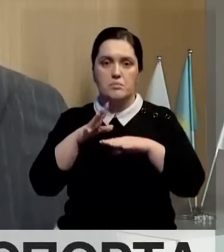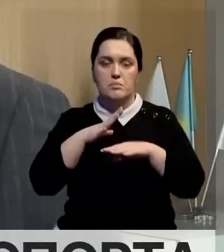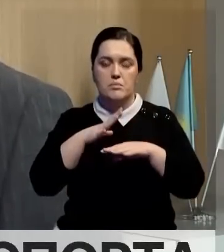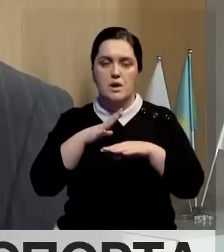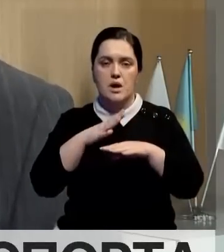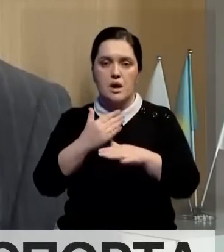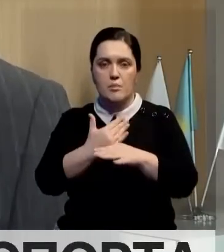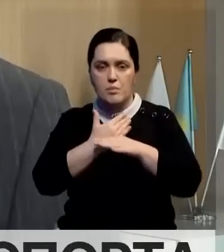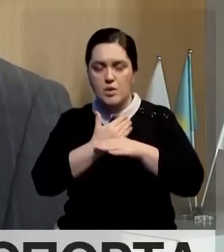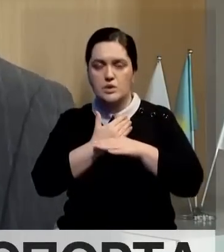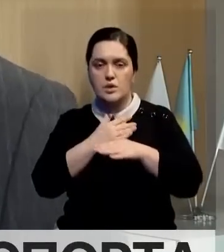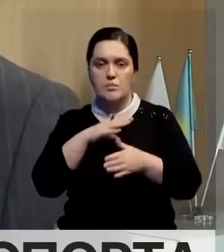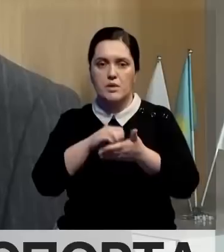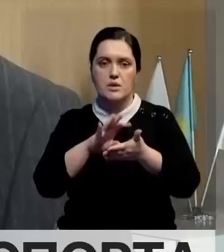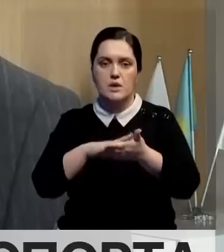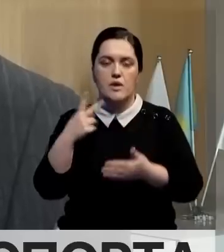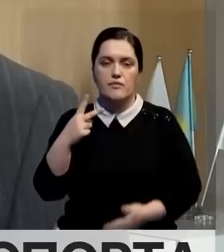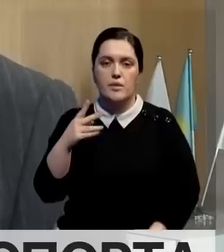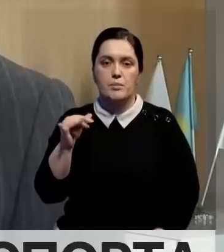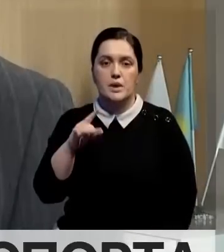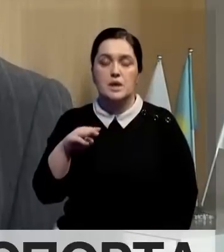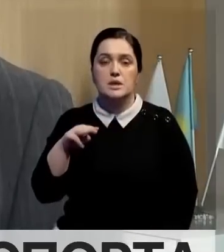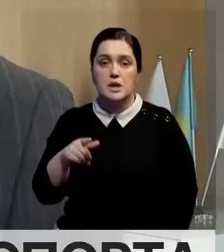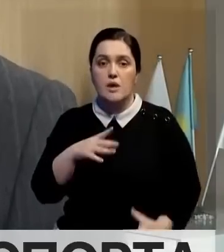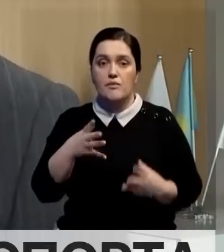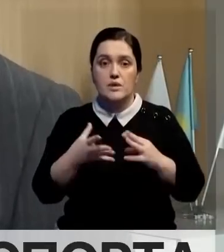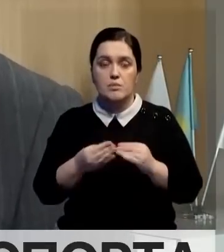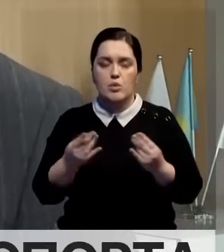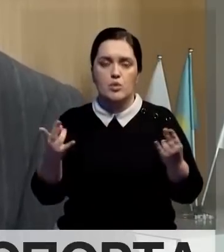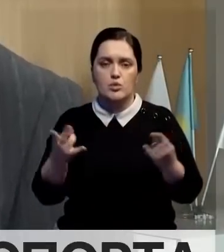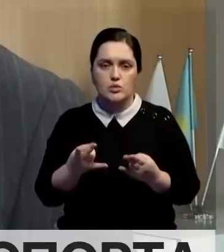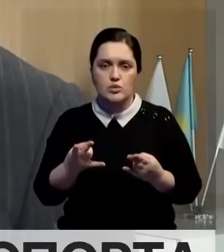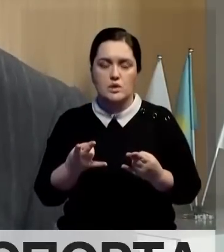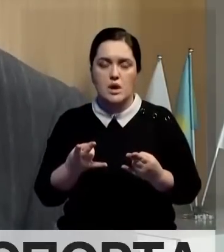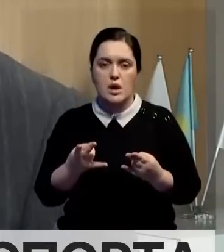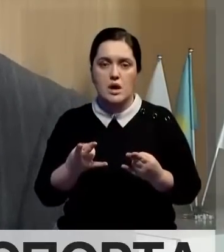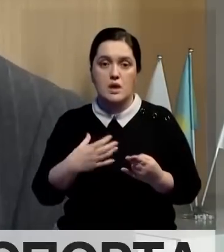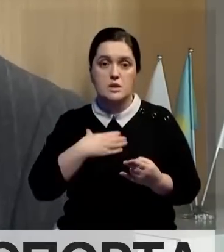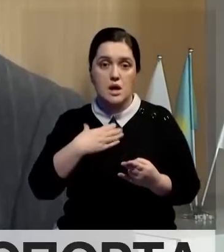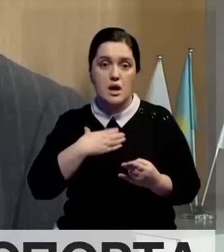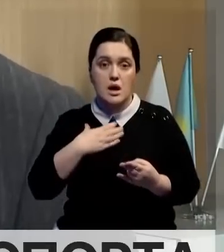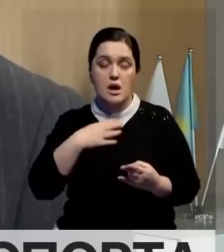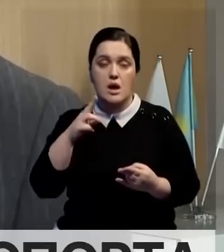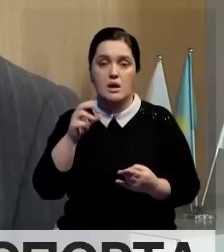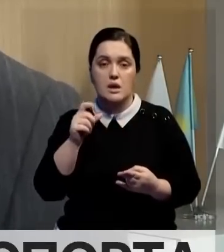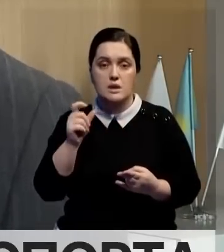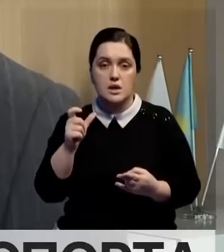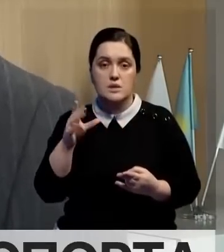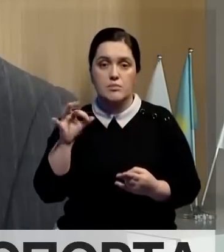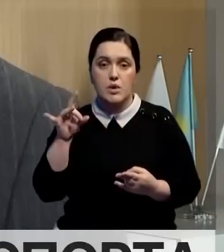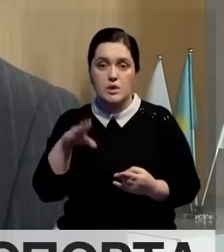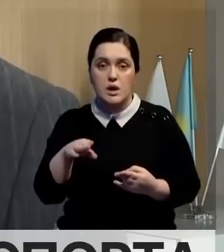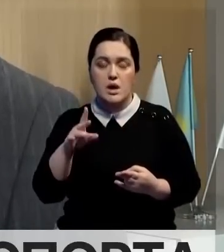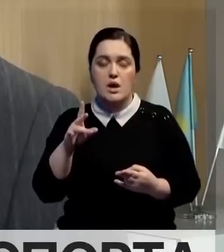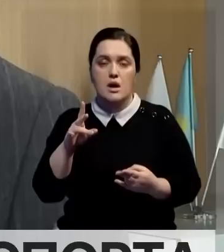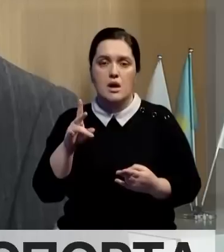финансированию достигли показателя в 20 миллиардов тенге. В целом необходимо отметить, что под страховое покрытие «Казахэкспорт», не привлекая